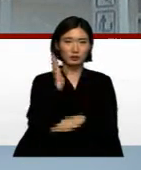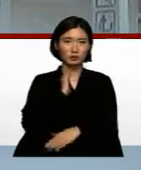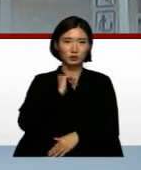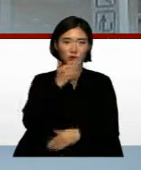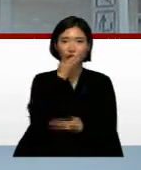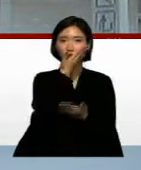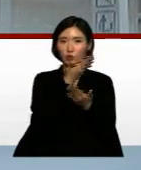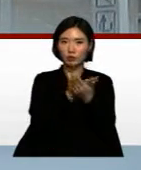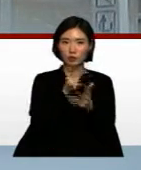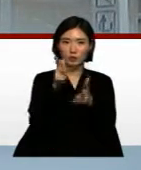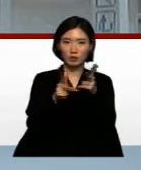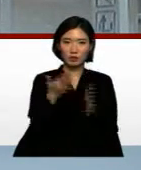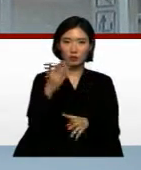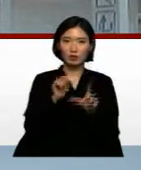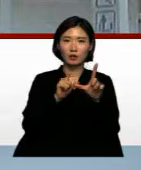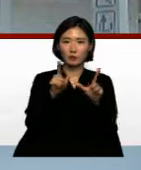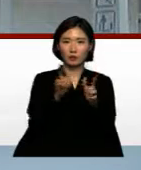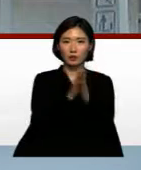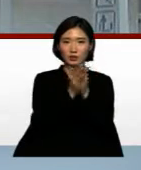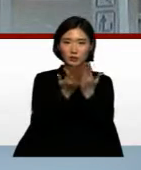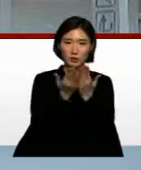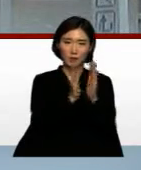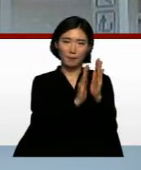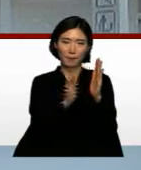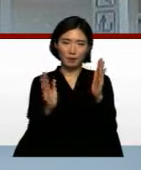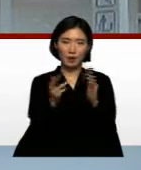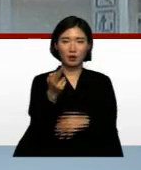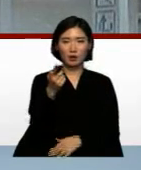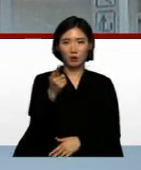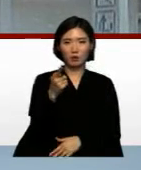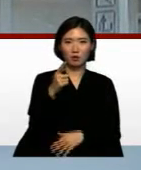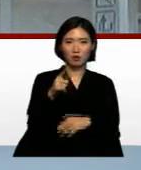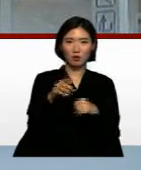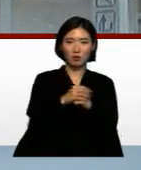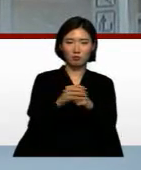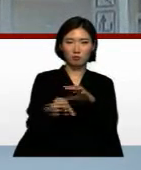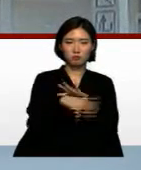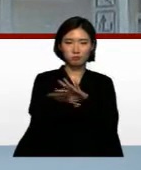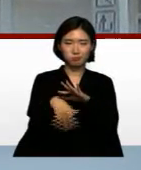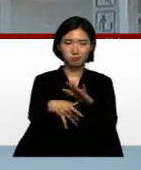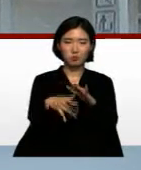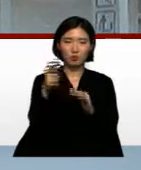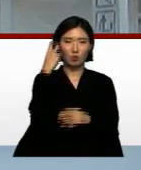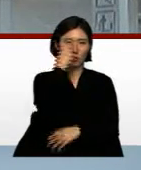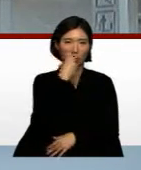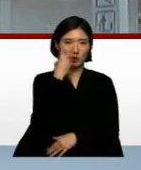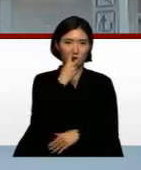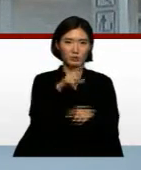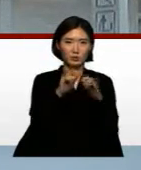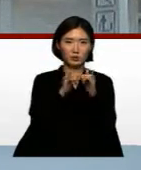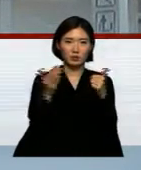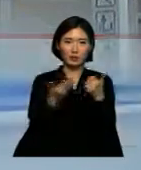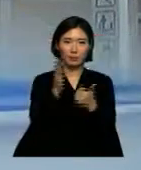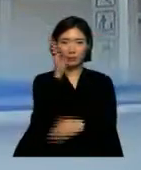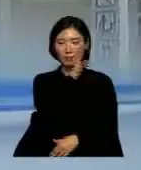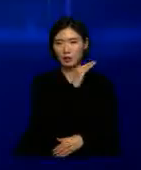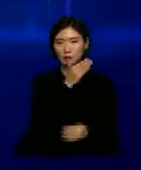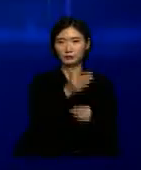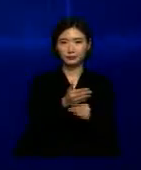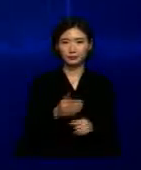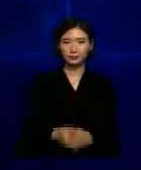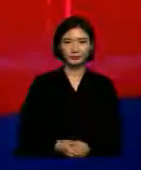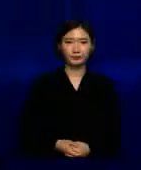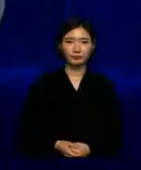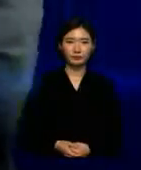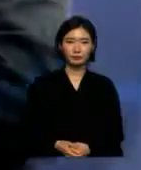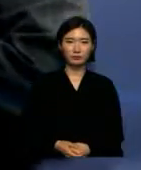사업인데요. 그런데 상당수의 책장이 비어 있고 허술한 관리로 시민들로부터 외면받고 있습니다. 전병천 기자입니다.